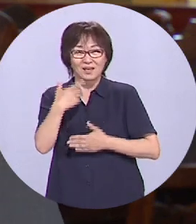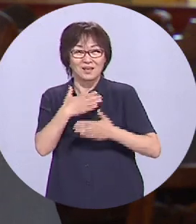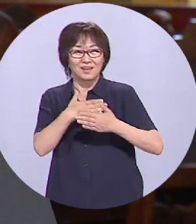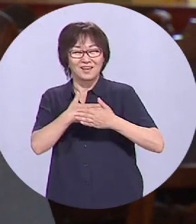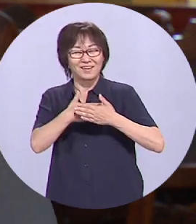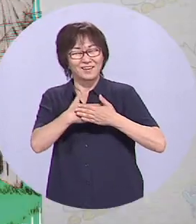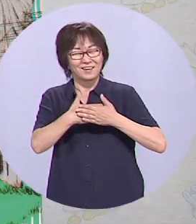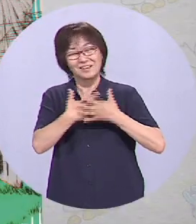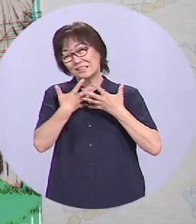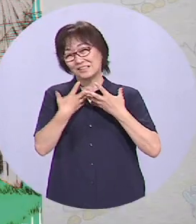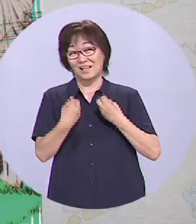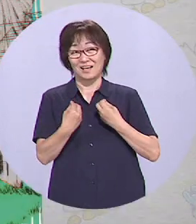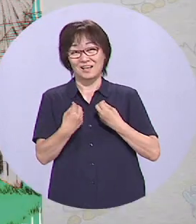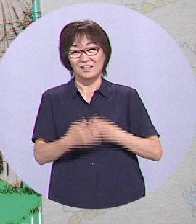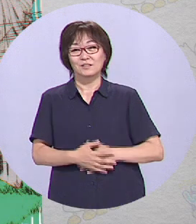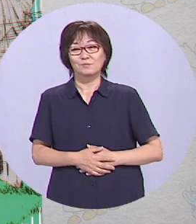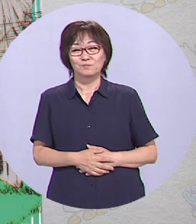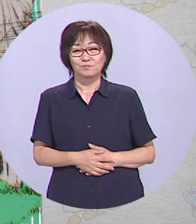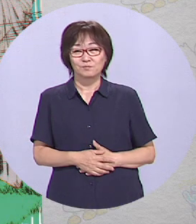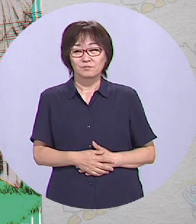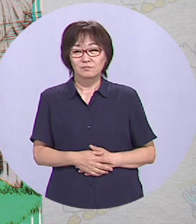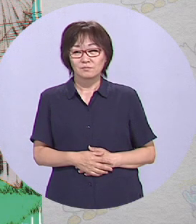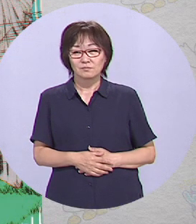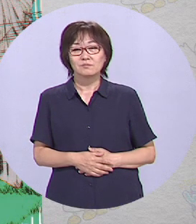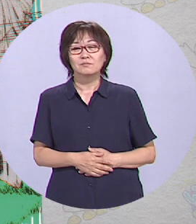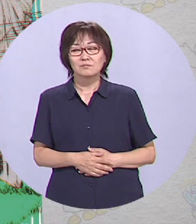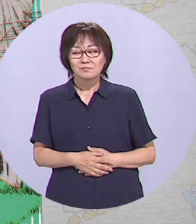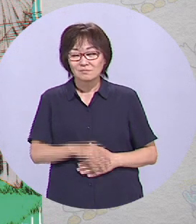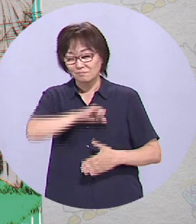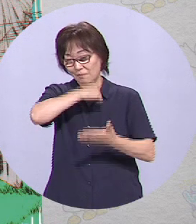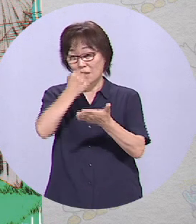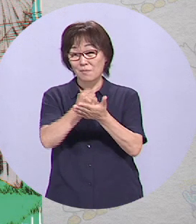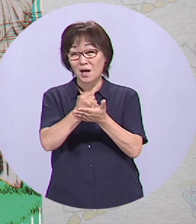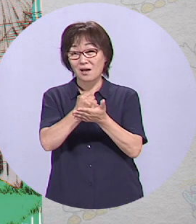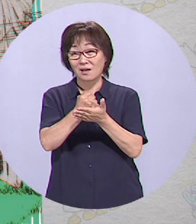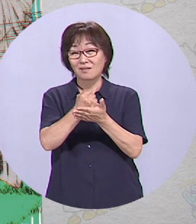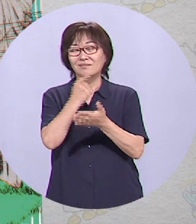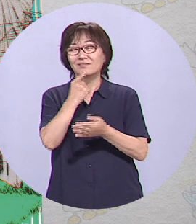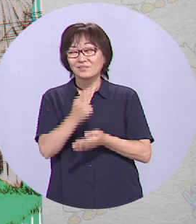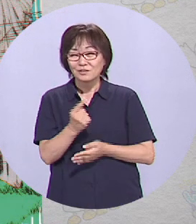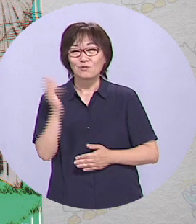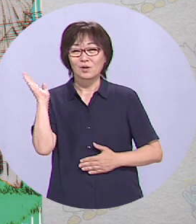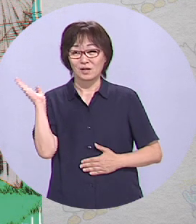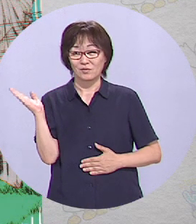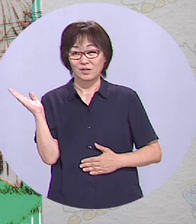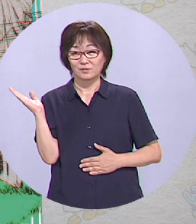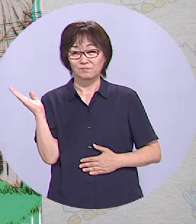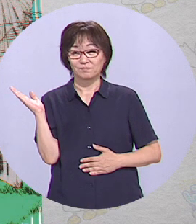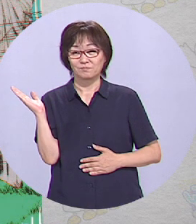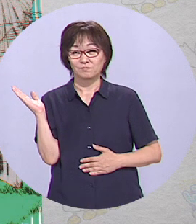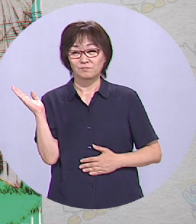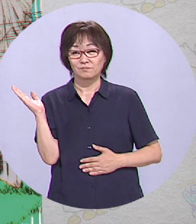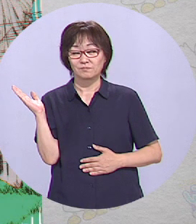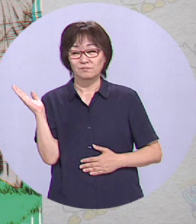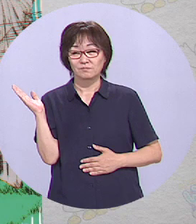賞をいただきました。 そして完成した楽曲がこちら、どこから来たのです